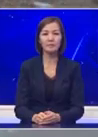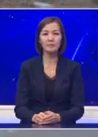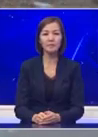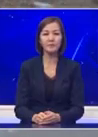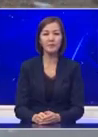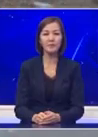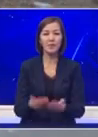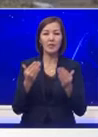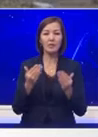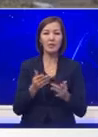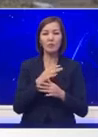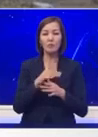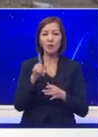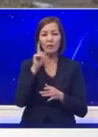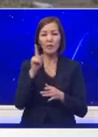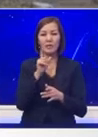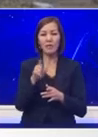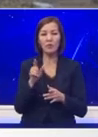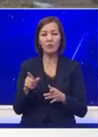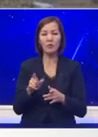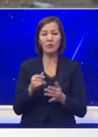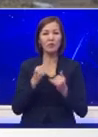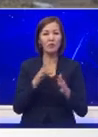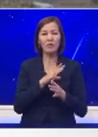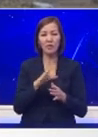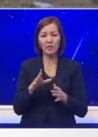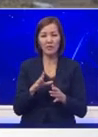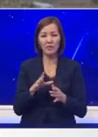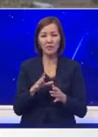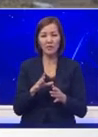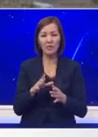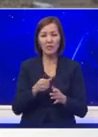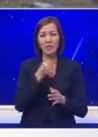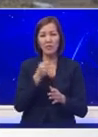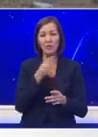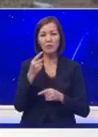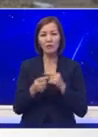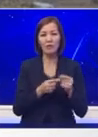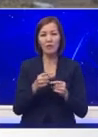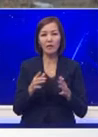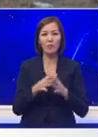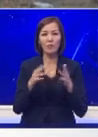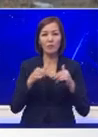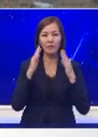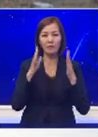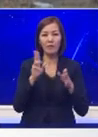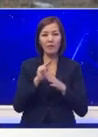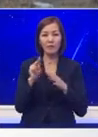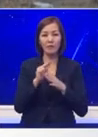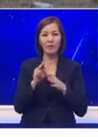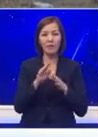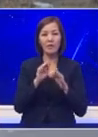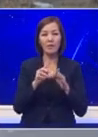сейчас многие молодые люди показывают неуважение к старшему поколению Я считаю что необходимо Уделять больше внимания воспитанию